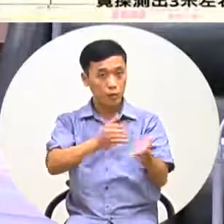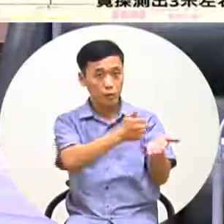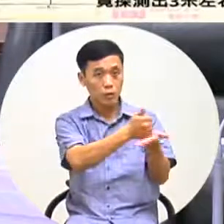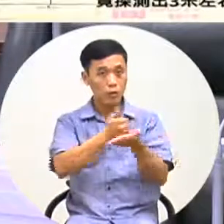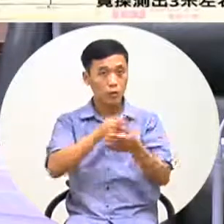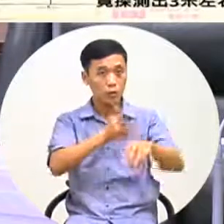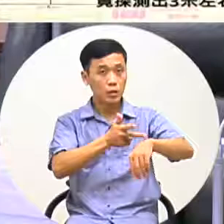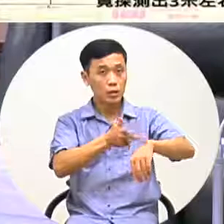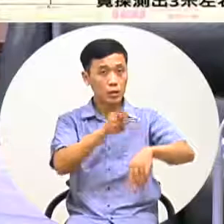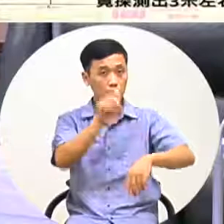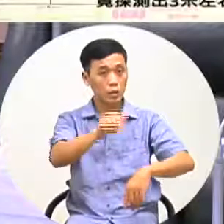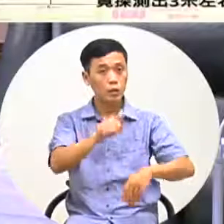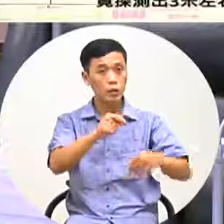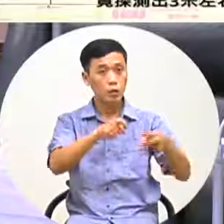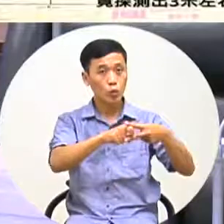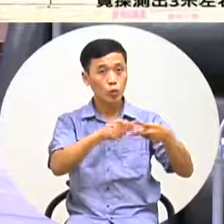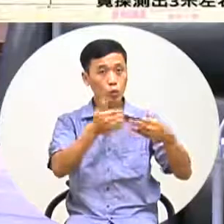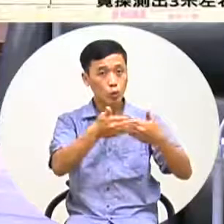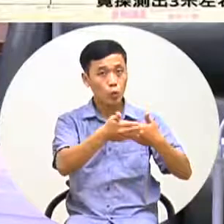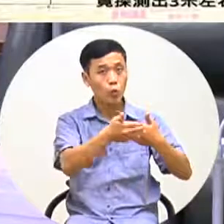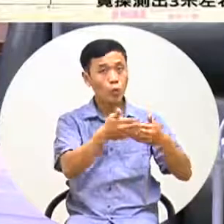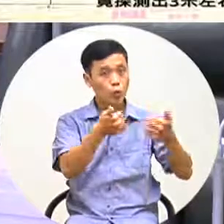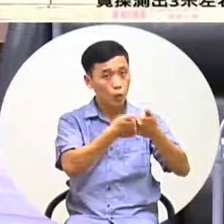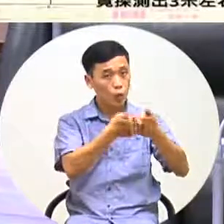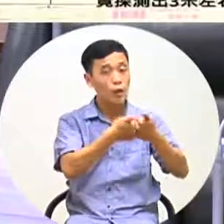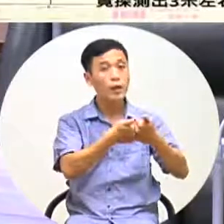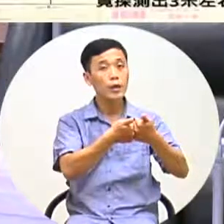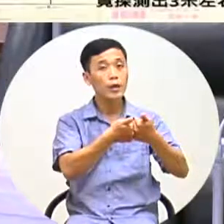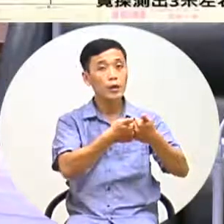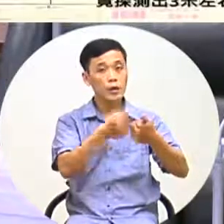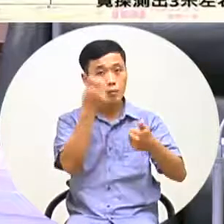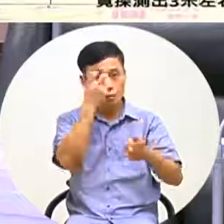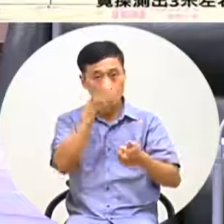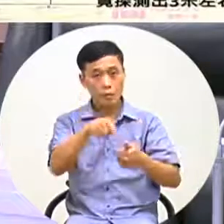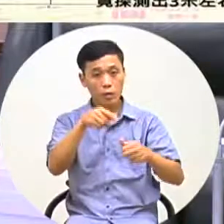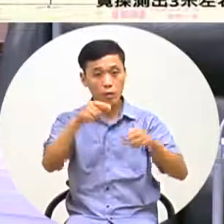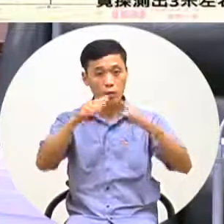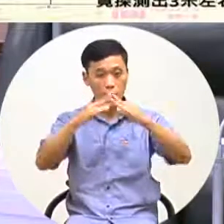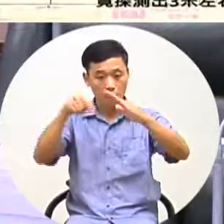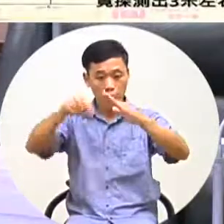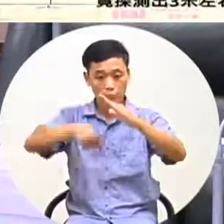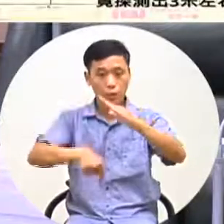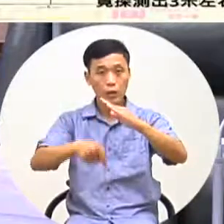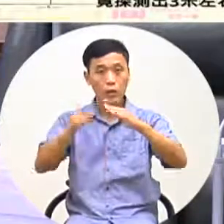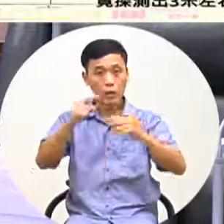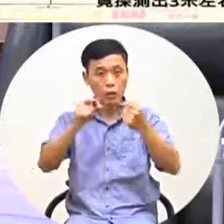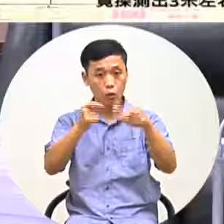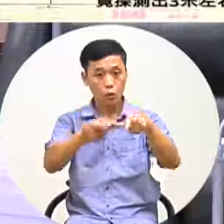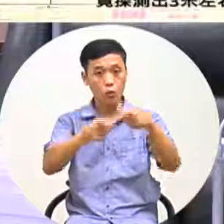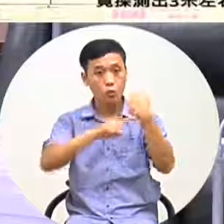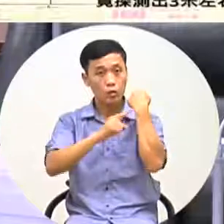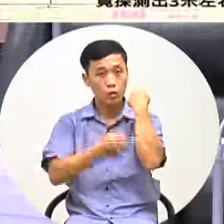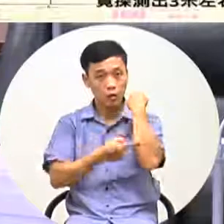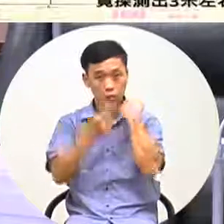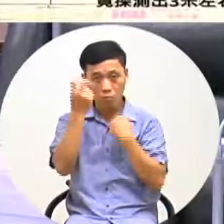们家下面一米多的地方，竟然探测出大概有深达三米的一个掏空的讯